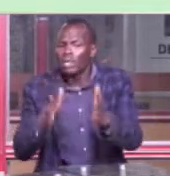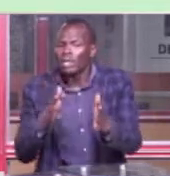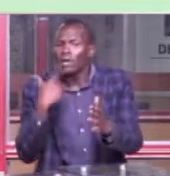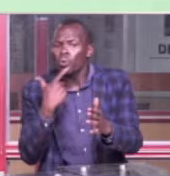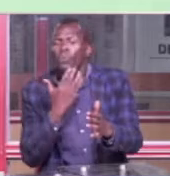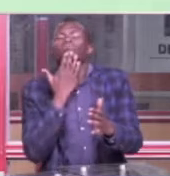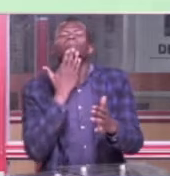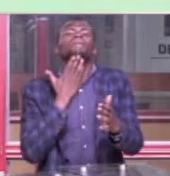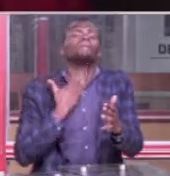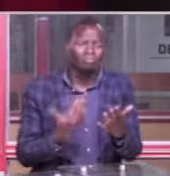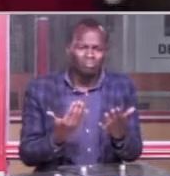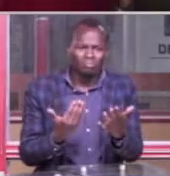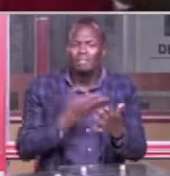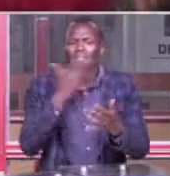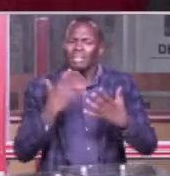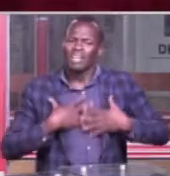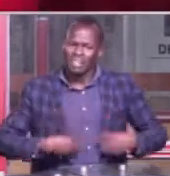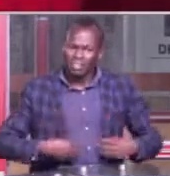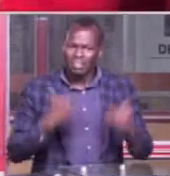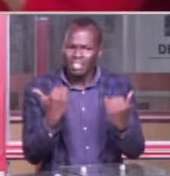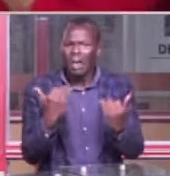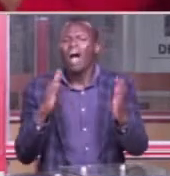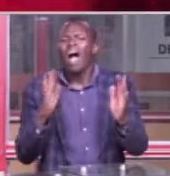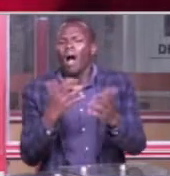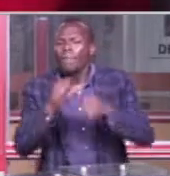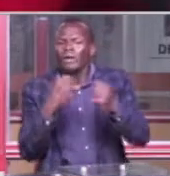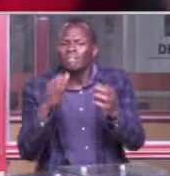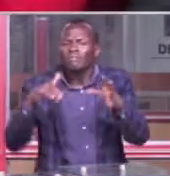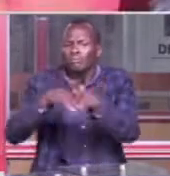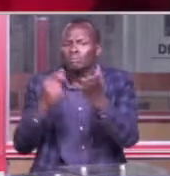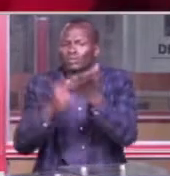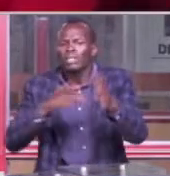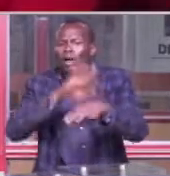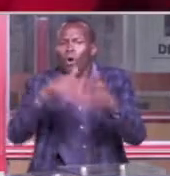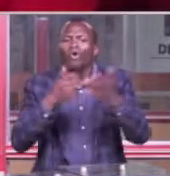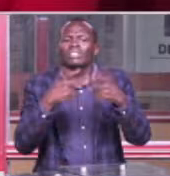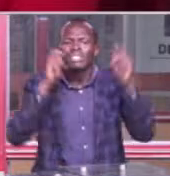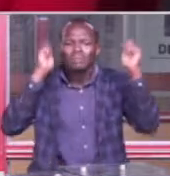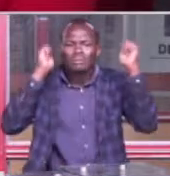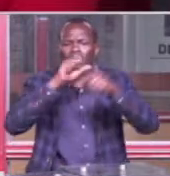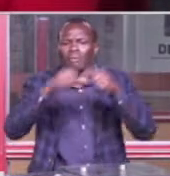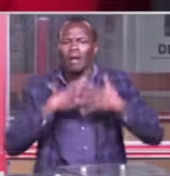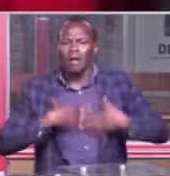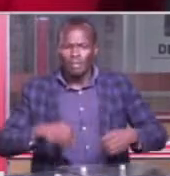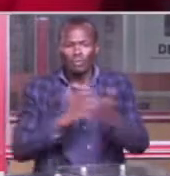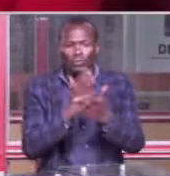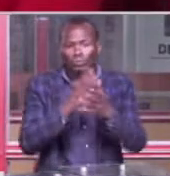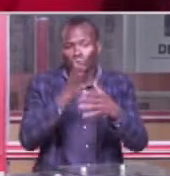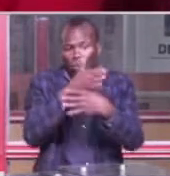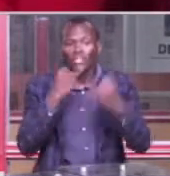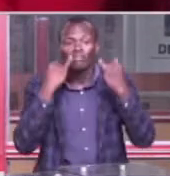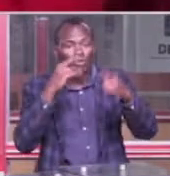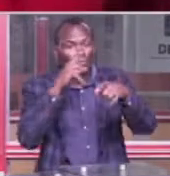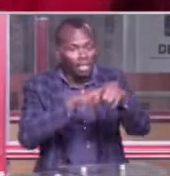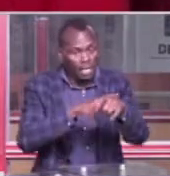Then what will happen? Minisita okwogera bino abadde mu lukungaana n'abakulu mu byobulamu okubadde omubaka wa Amerika